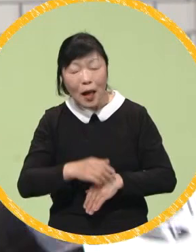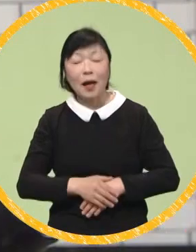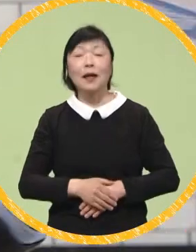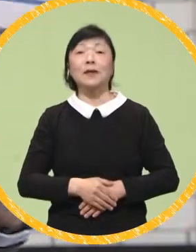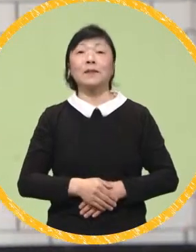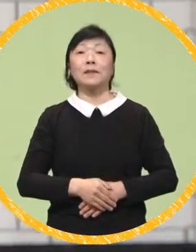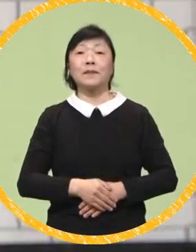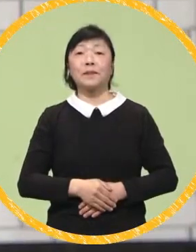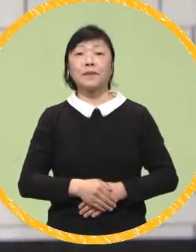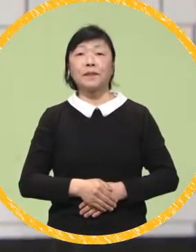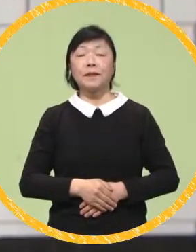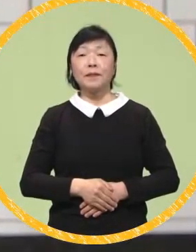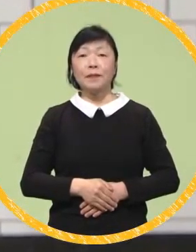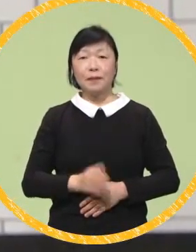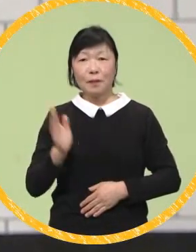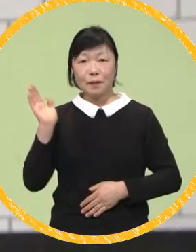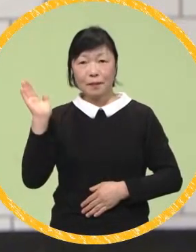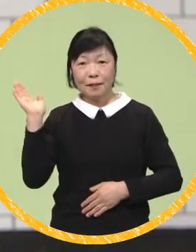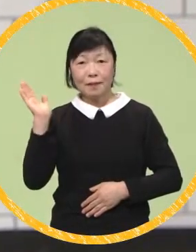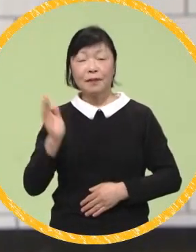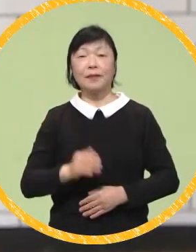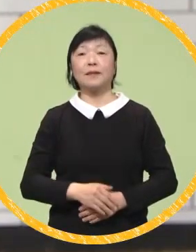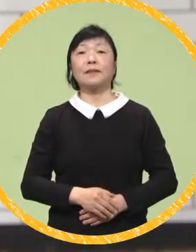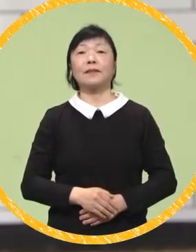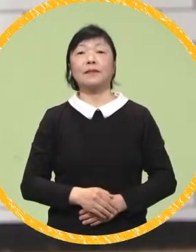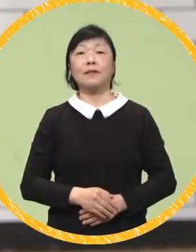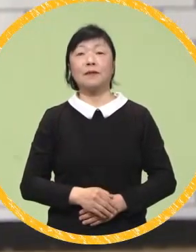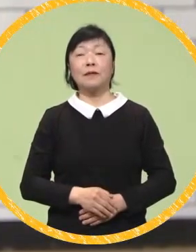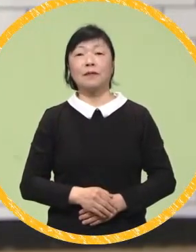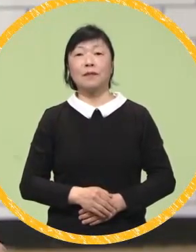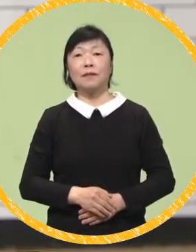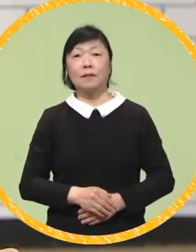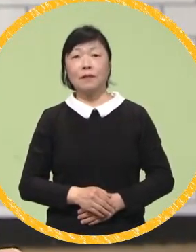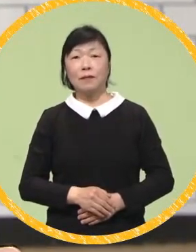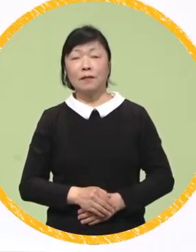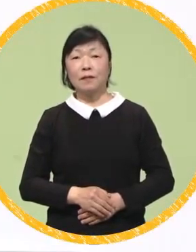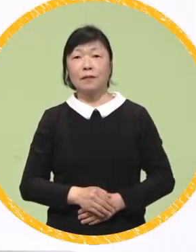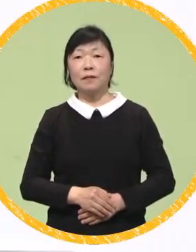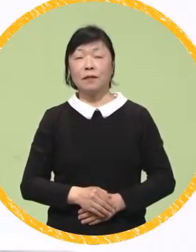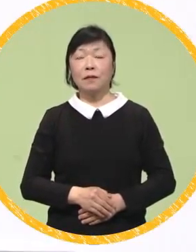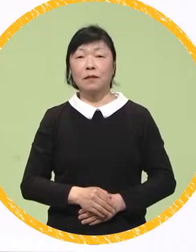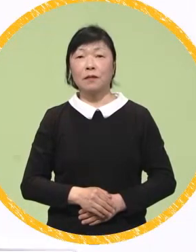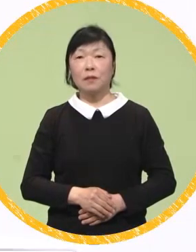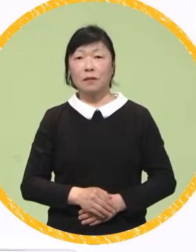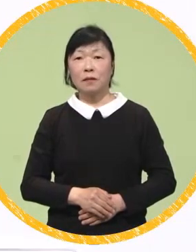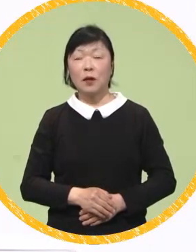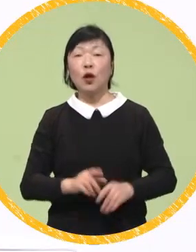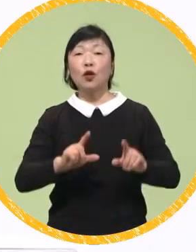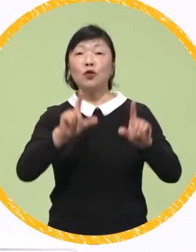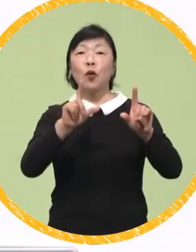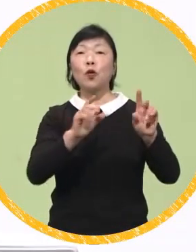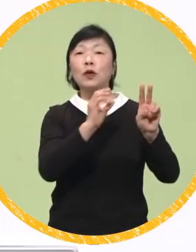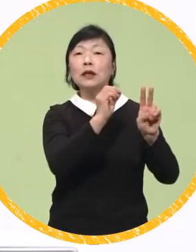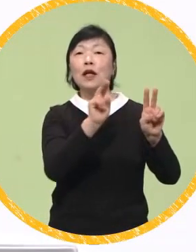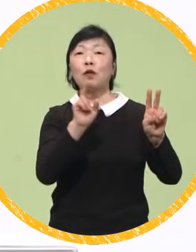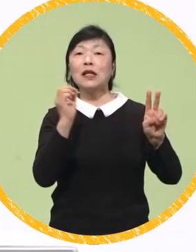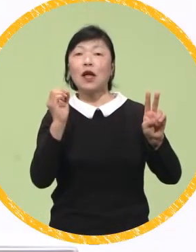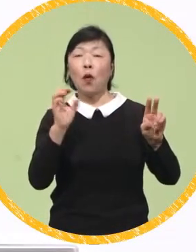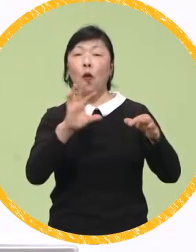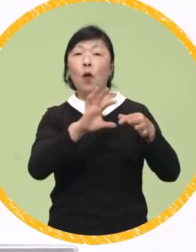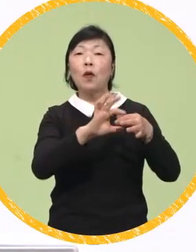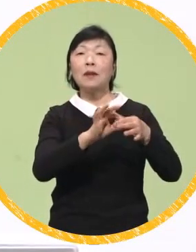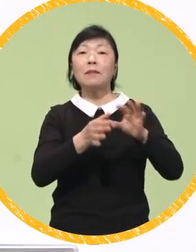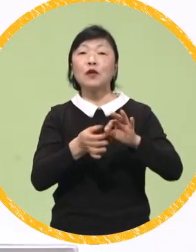希望をもちましてこちらはちょっと改めてご覧ください8ですね8こちらね東京2020オリンピックパラリンピック